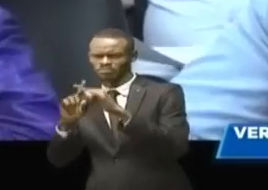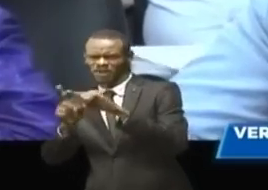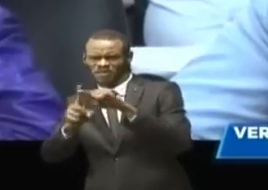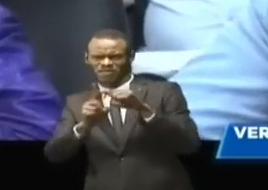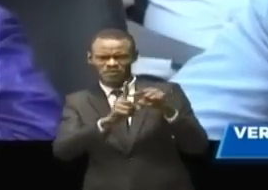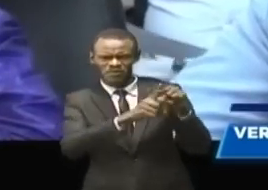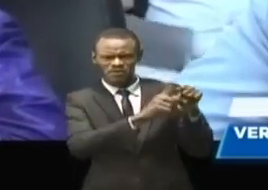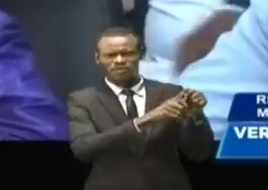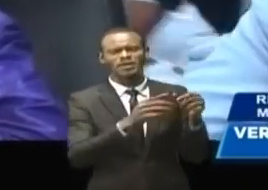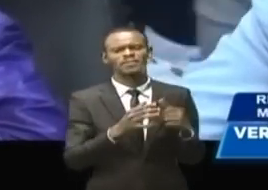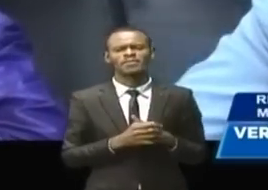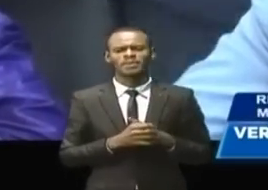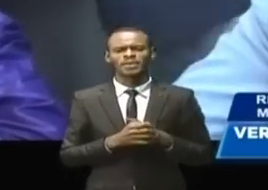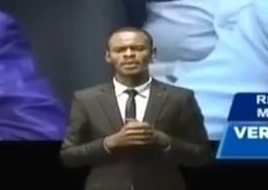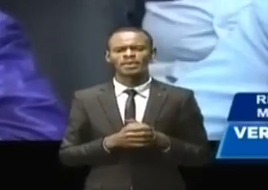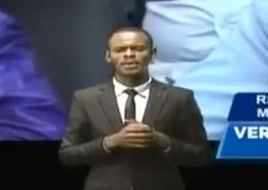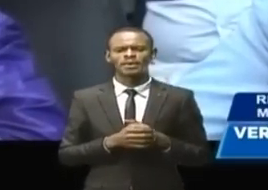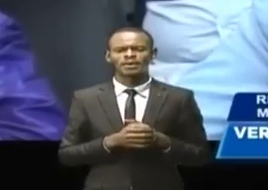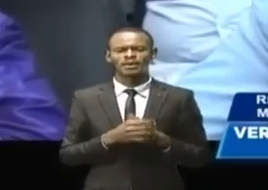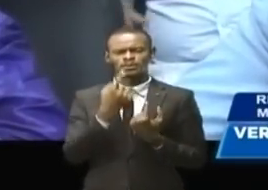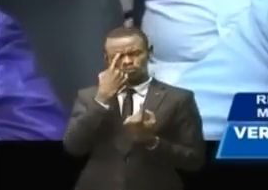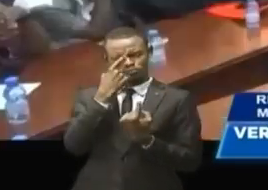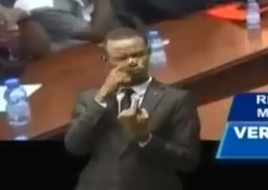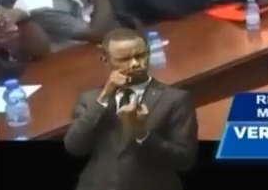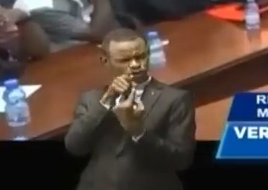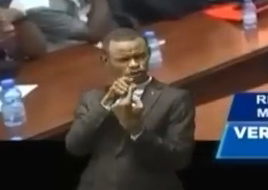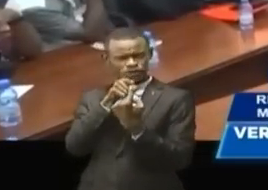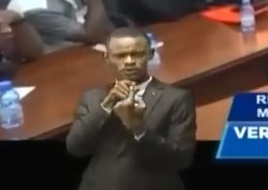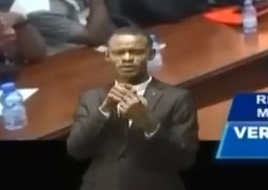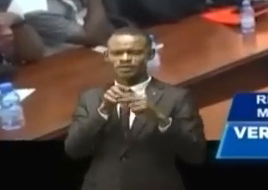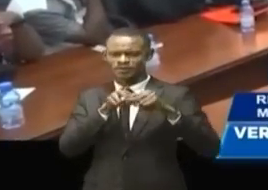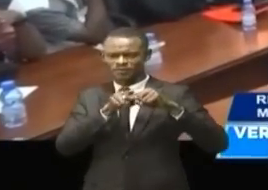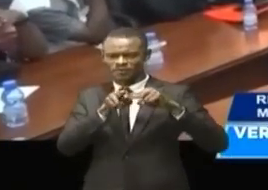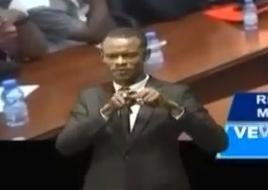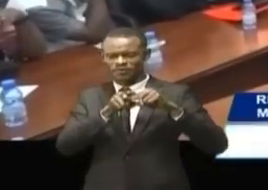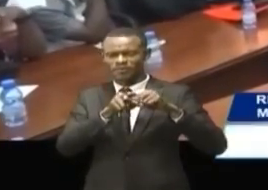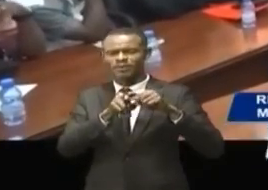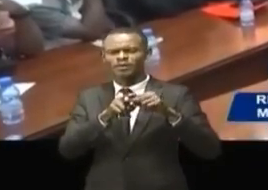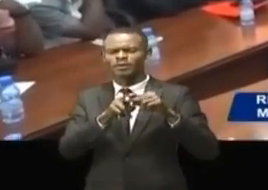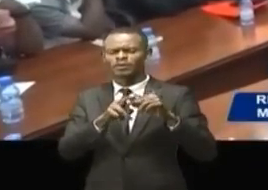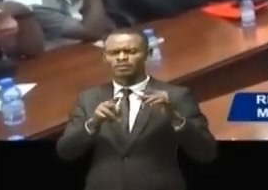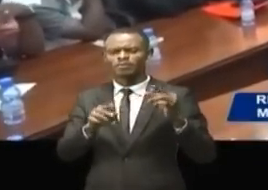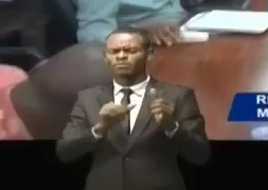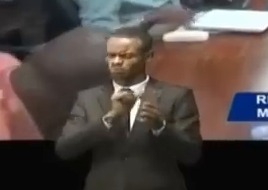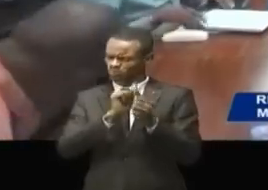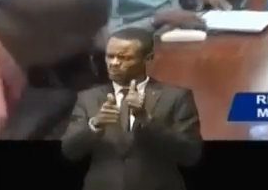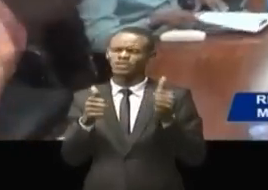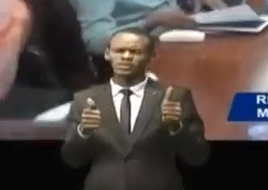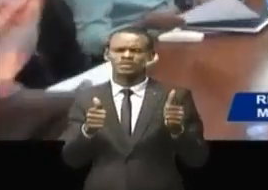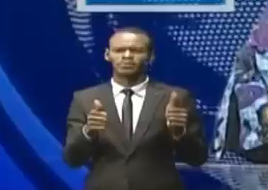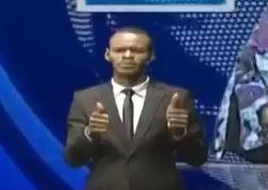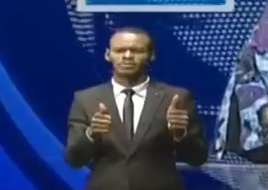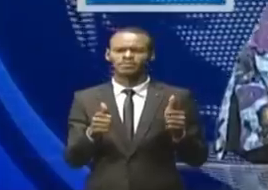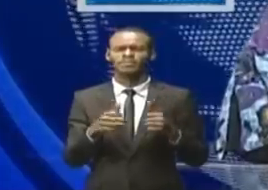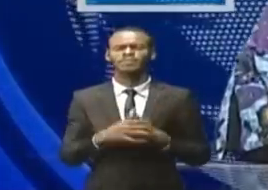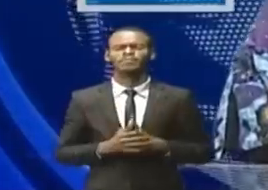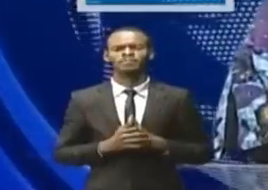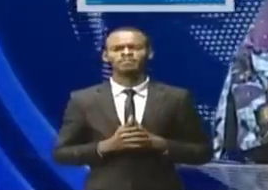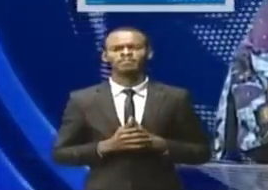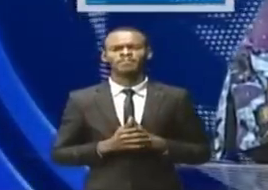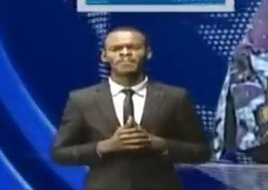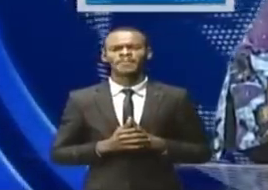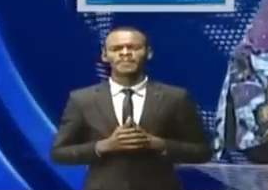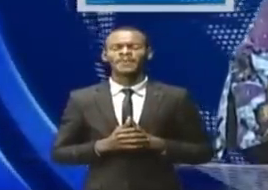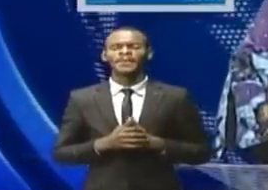groupe ARIS dans le souci de rétablir le trafic ferroviaire dans les zones ouest et l'est de la RDC.